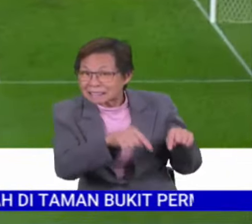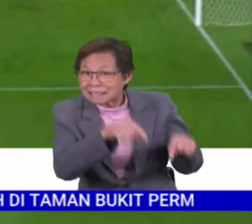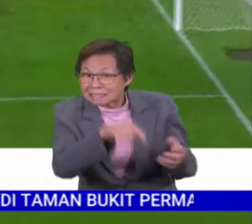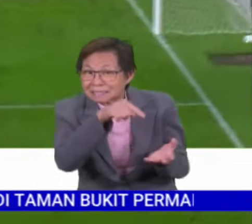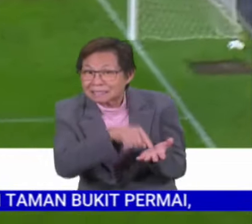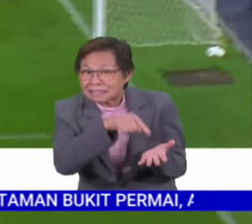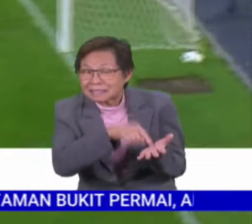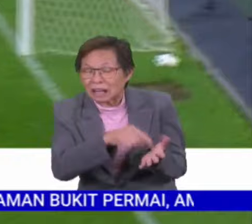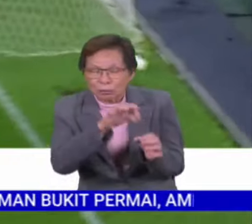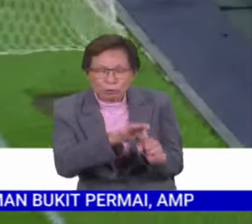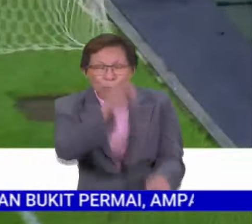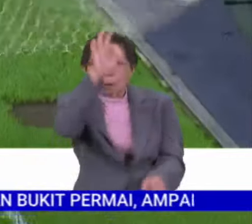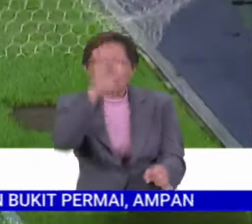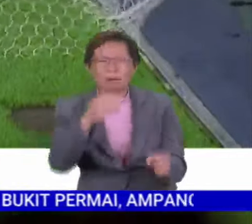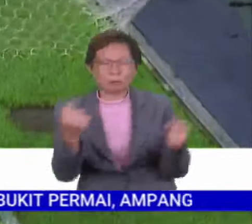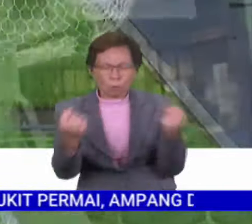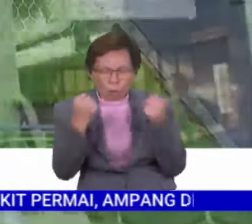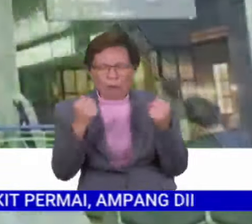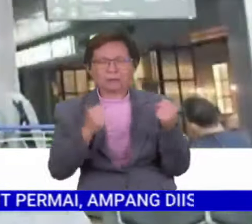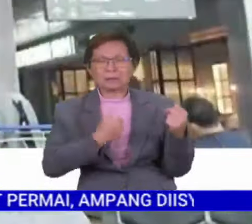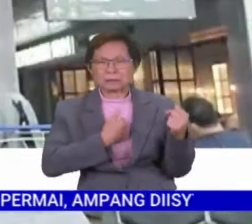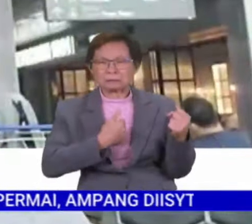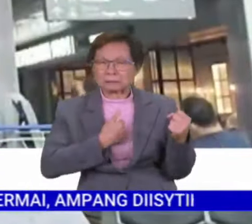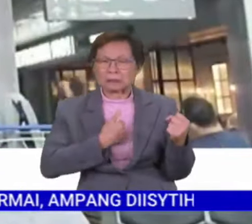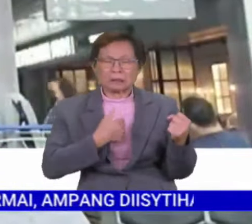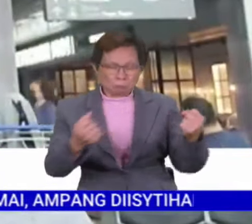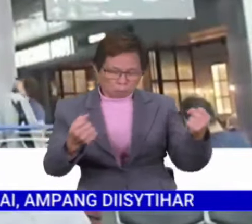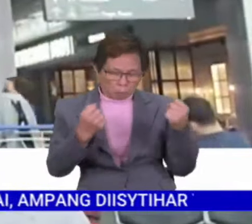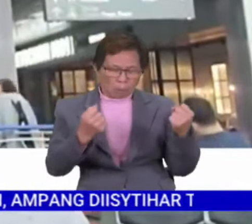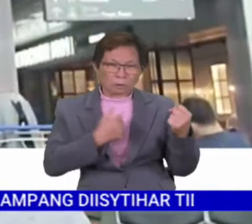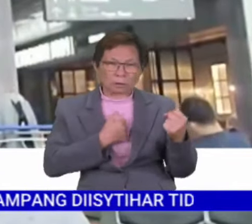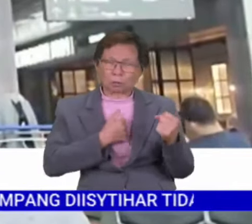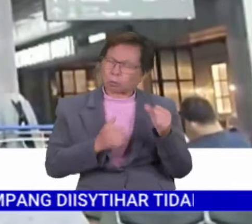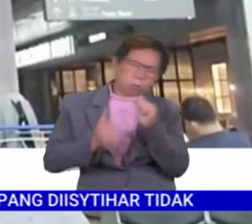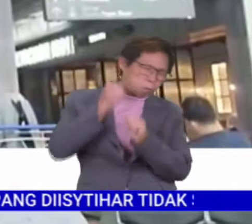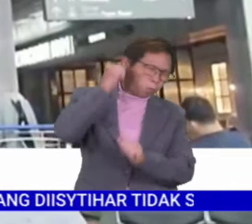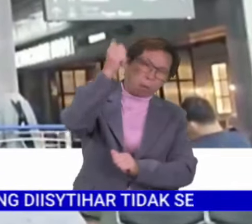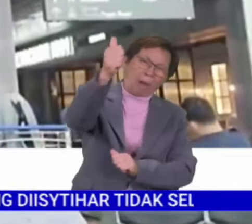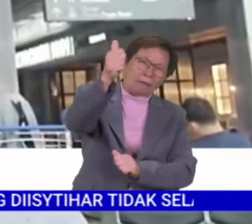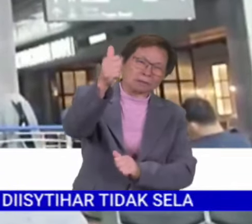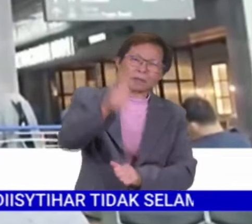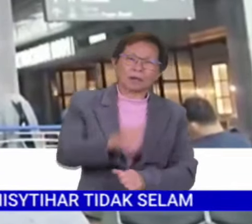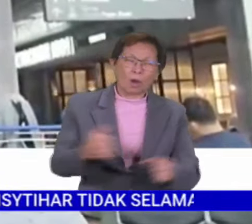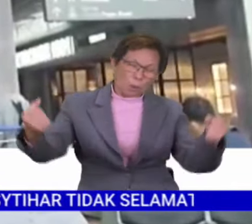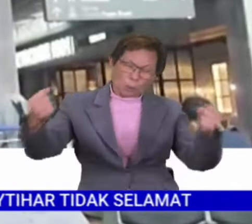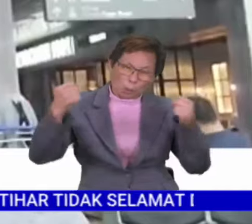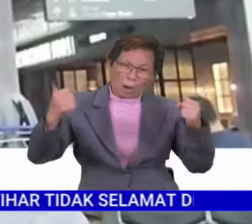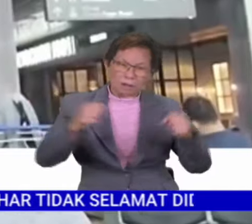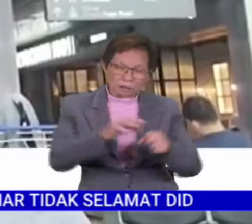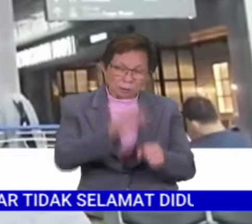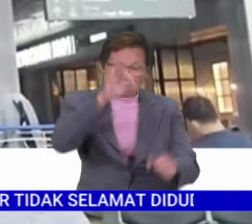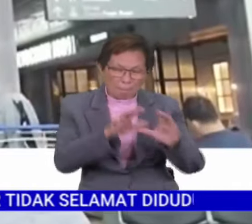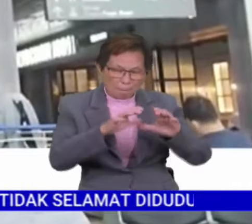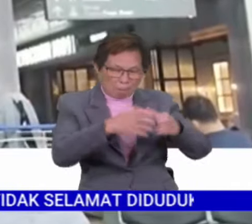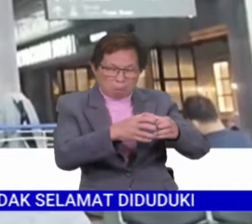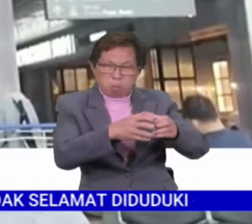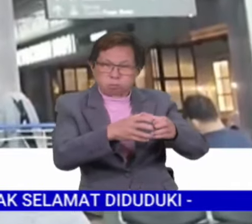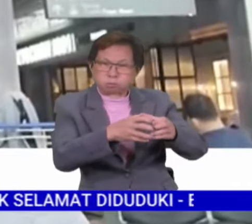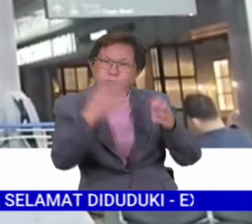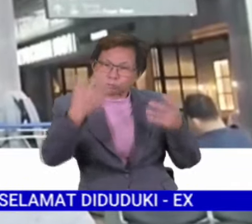kita katakan semangat jati diri yang begitu tinggi sekali, begitu kuat sekali semangat berpasukan yang